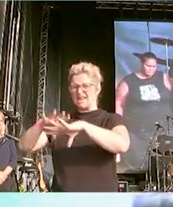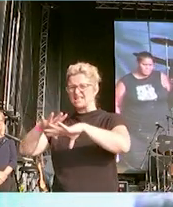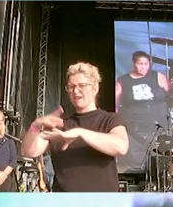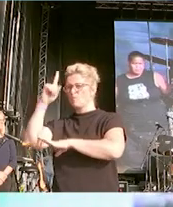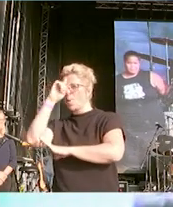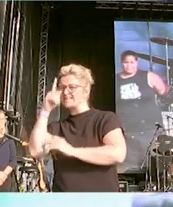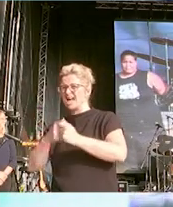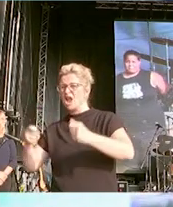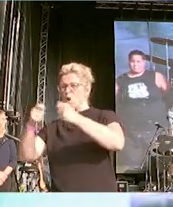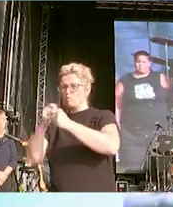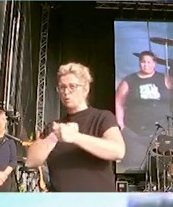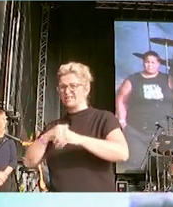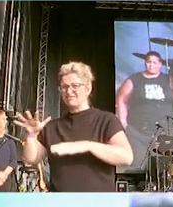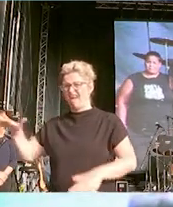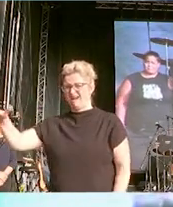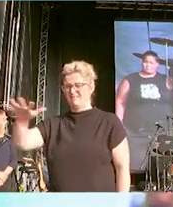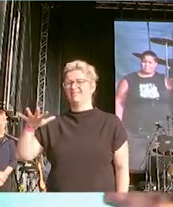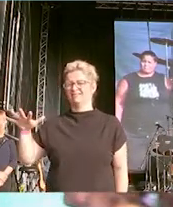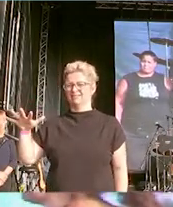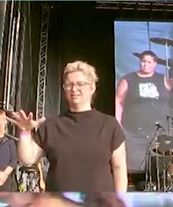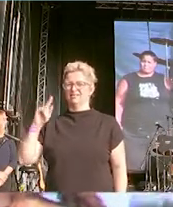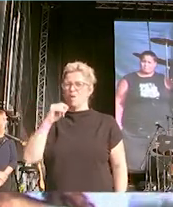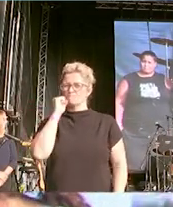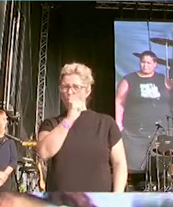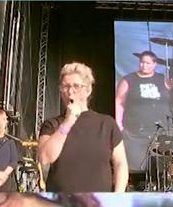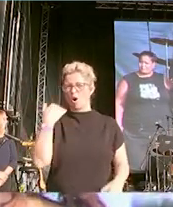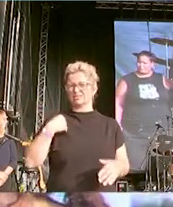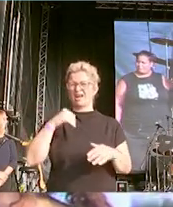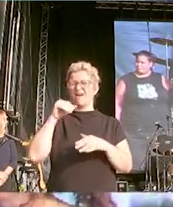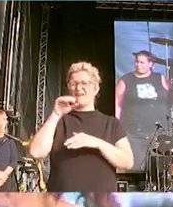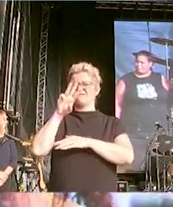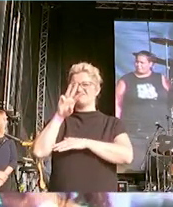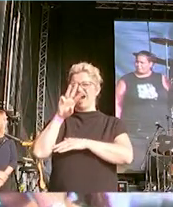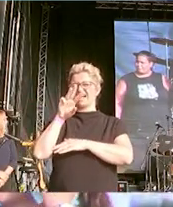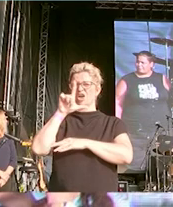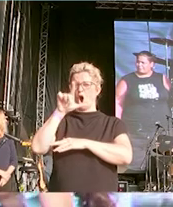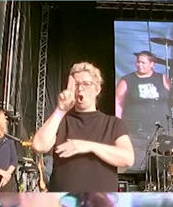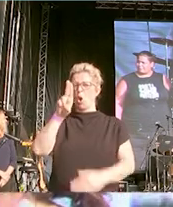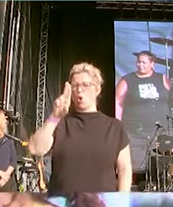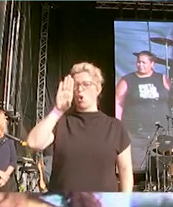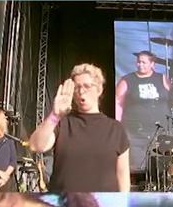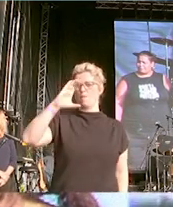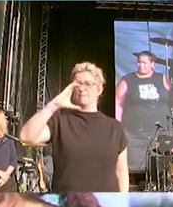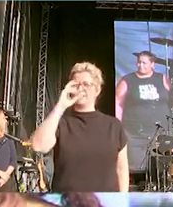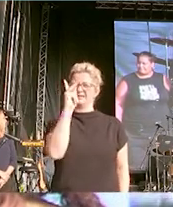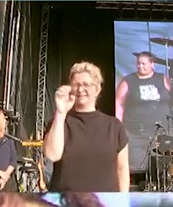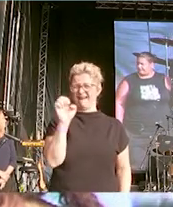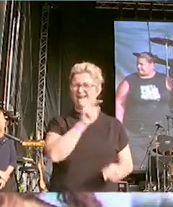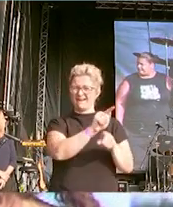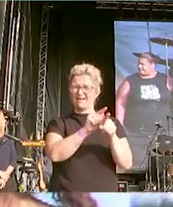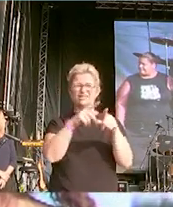und Bundeswehr, der Mord an Walter Lübcke, machen deutlich, dass die Nichtaufklärung